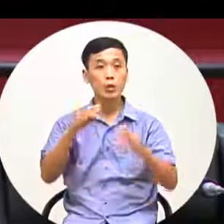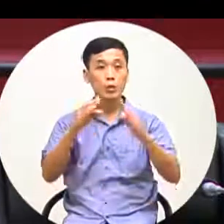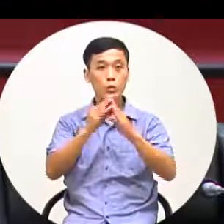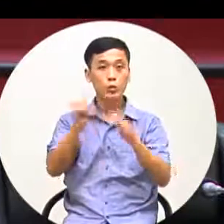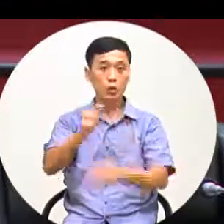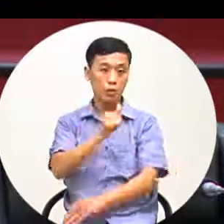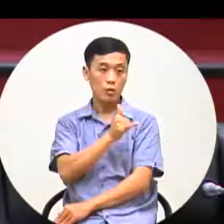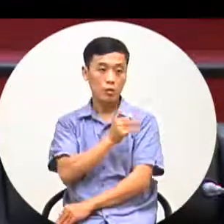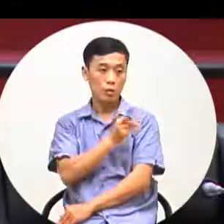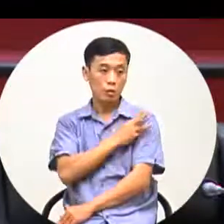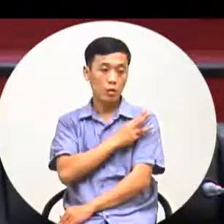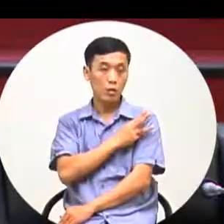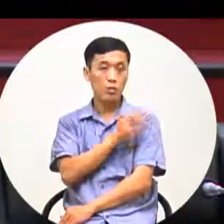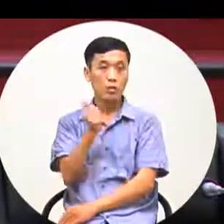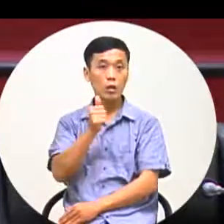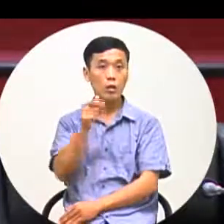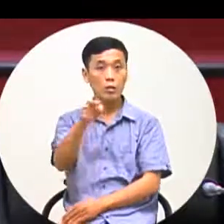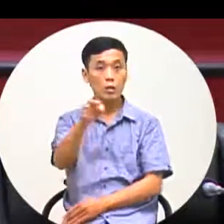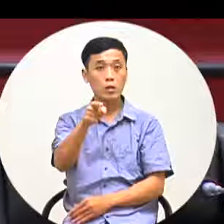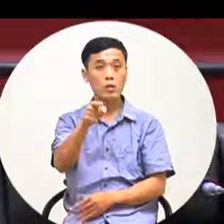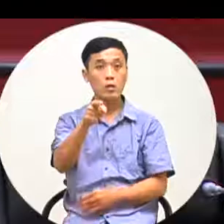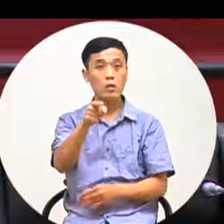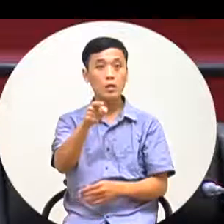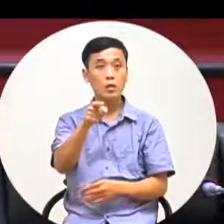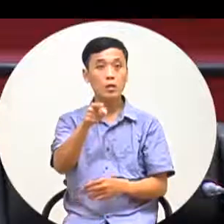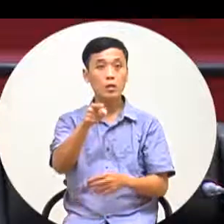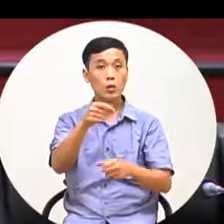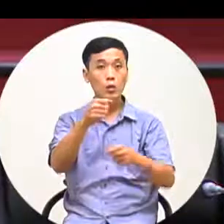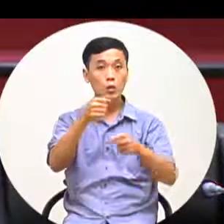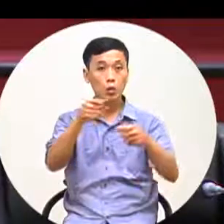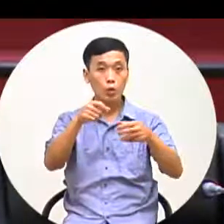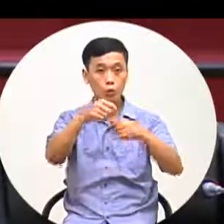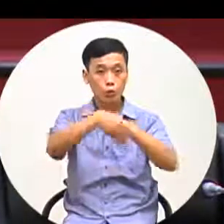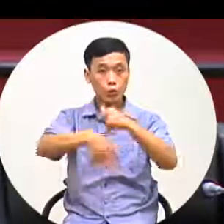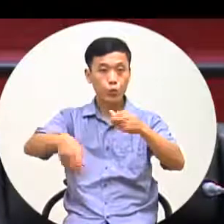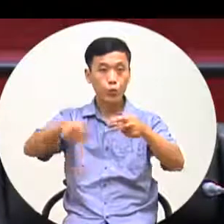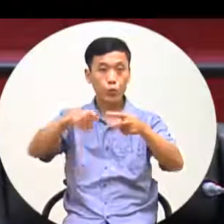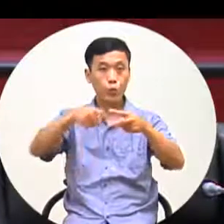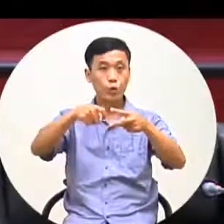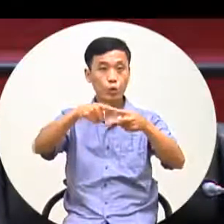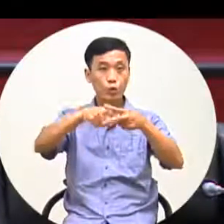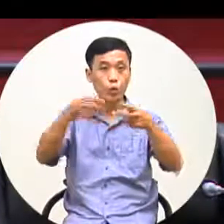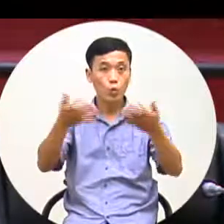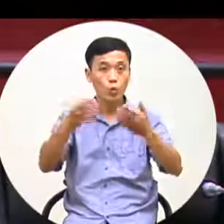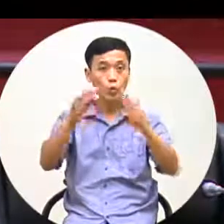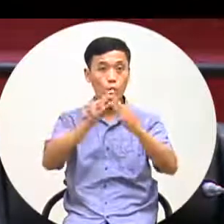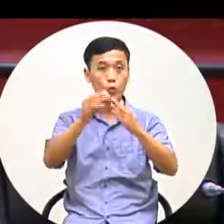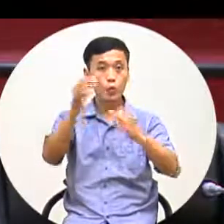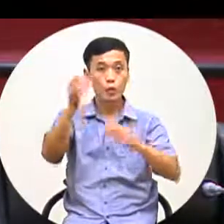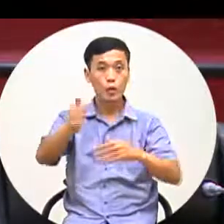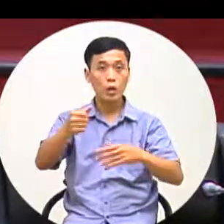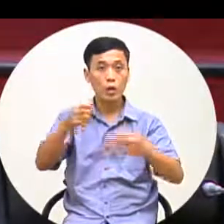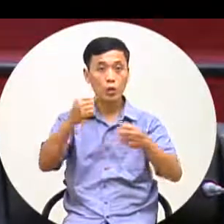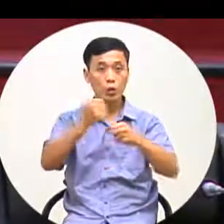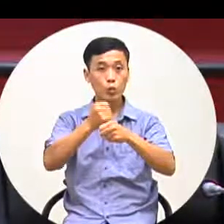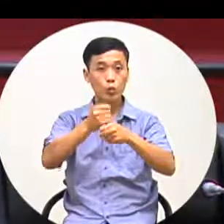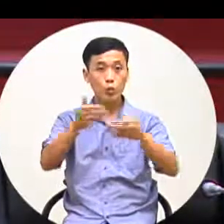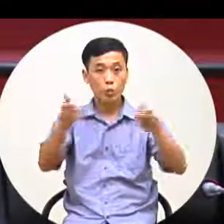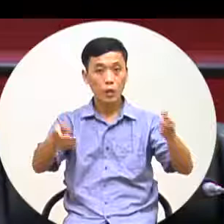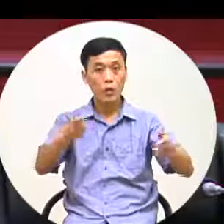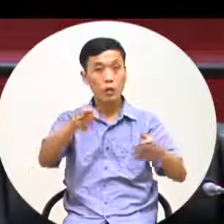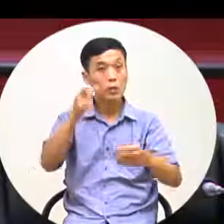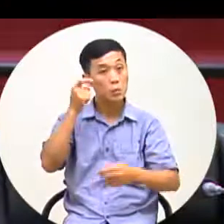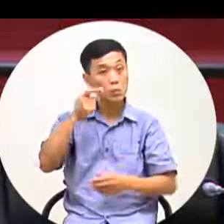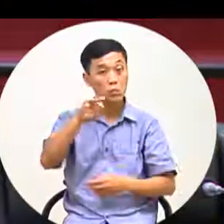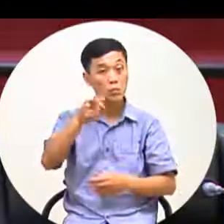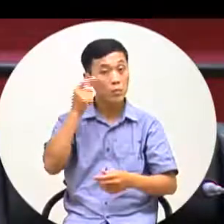在你的这个公务局的局长任内，你会容许这样的道路存在吗？赵局长，好，